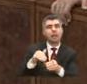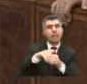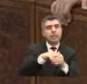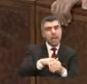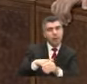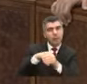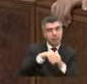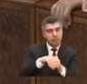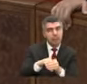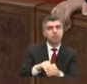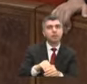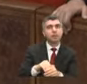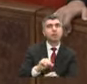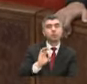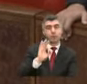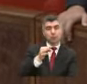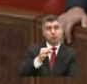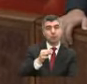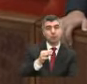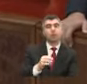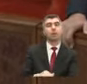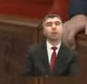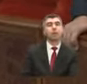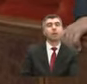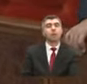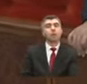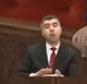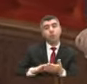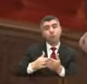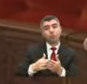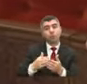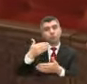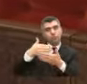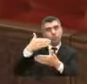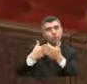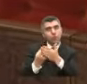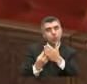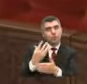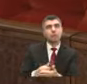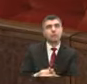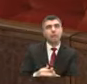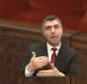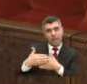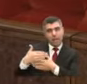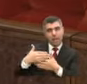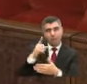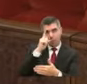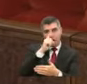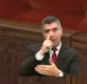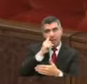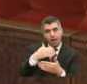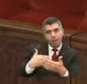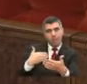ايضا كنا في بوعرفه غادي نحدثوا ان شاء الله واحد المؤسسه، وغادي نقوموا بواحد الزياره اخر هذا